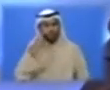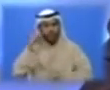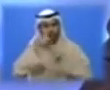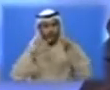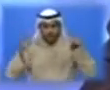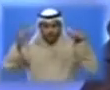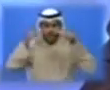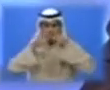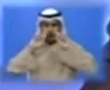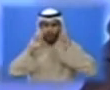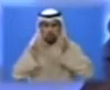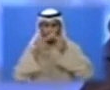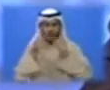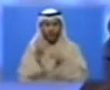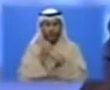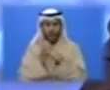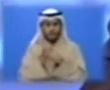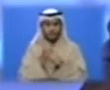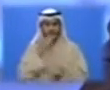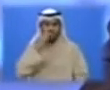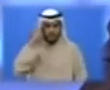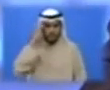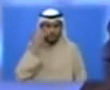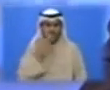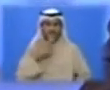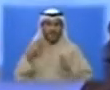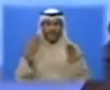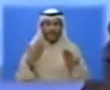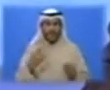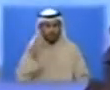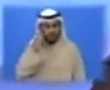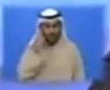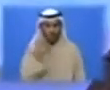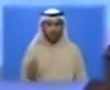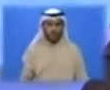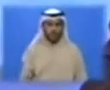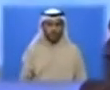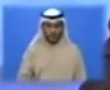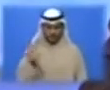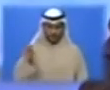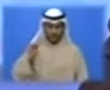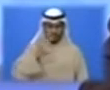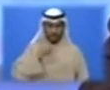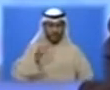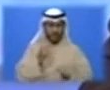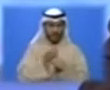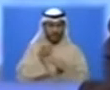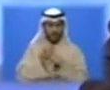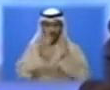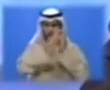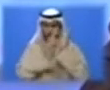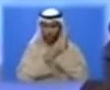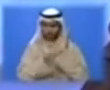وثيقة حول عمل المرأة الخيري لتكون مرجعا قانونيا وإنسانيا ودوليا مستمدا من أحكام